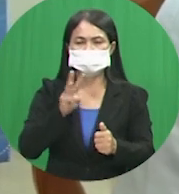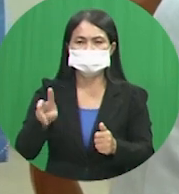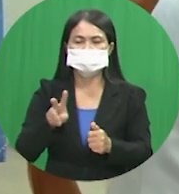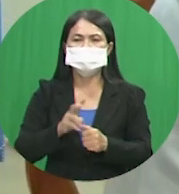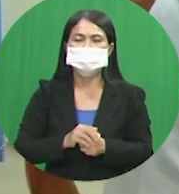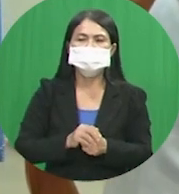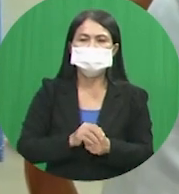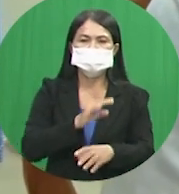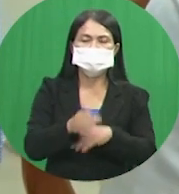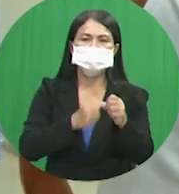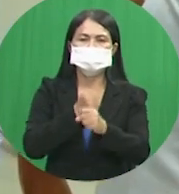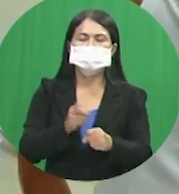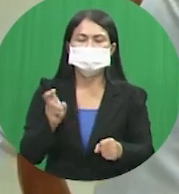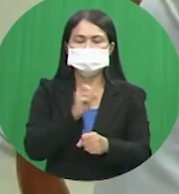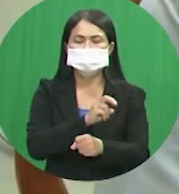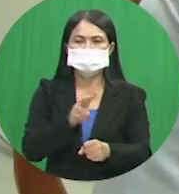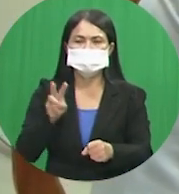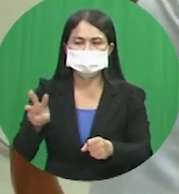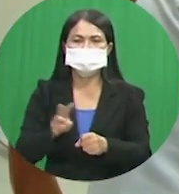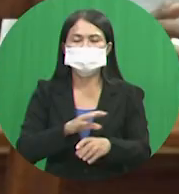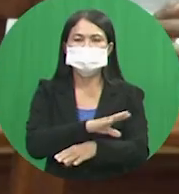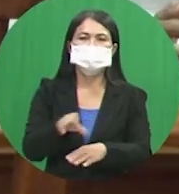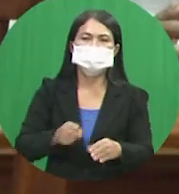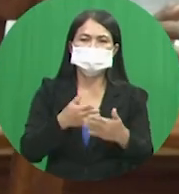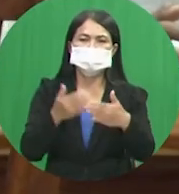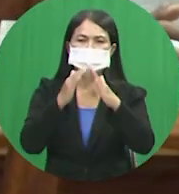32 ឆ្នាំ 2023